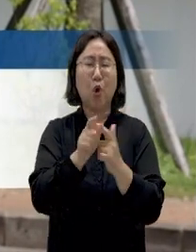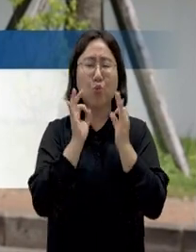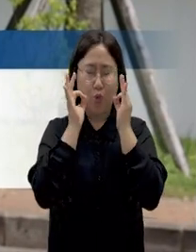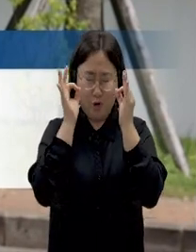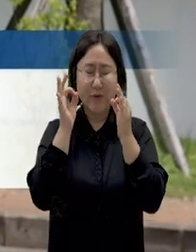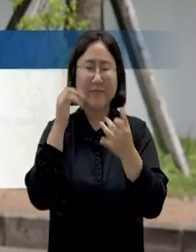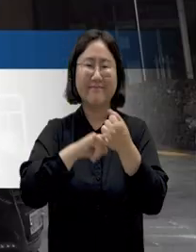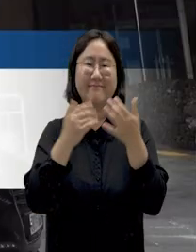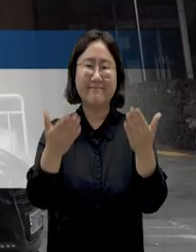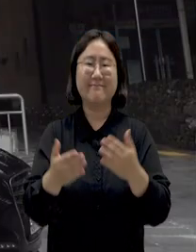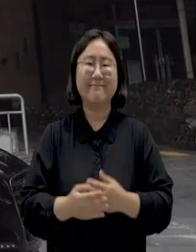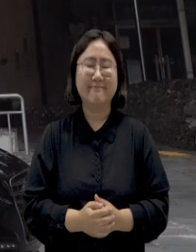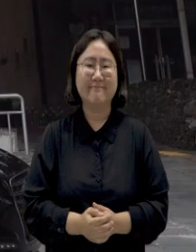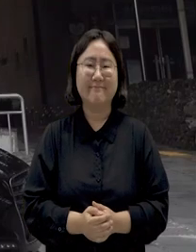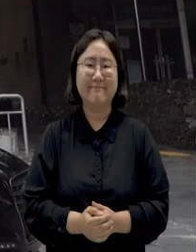노력하도록 하겠습니다.